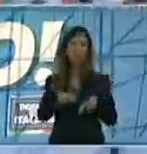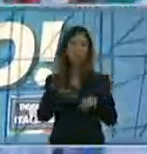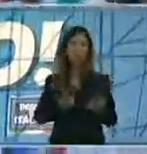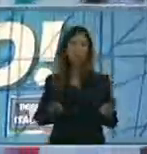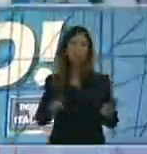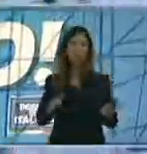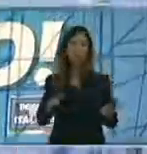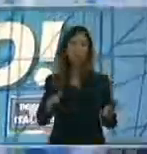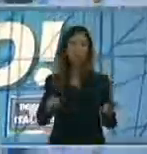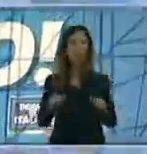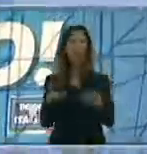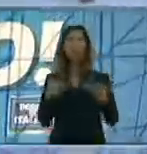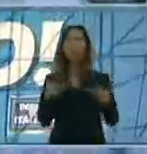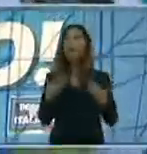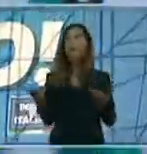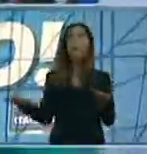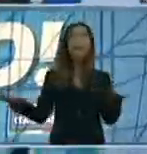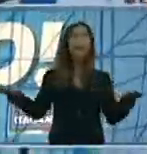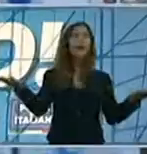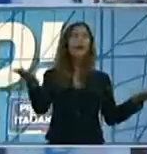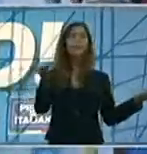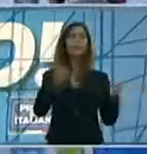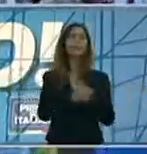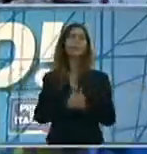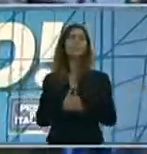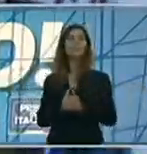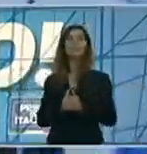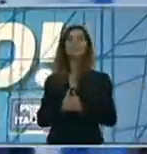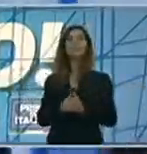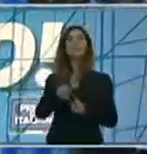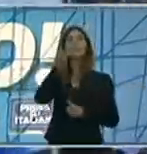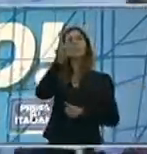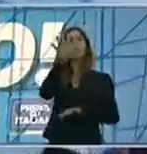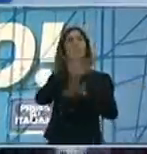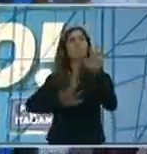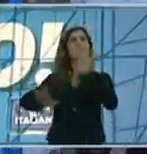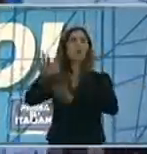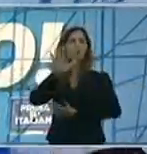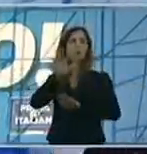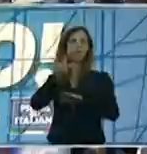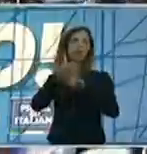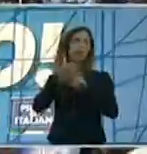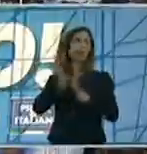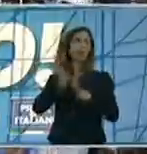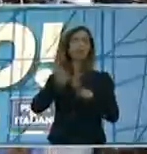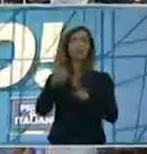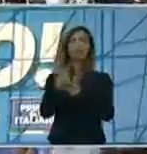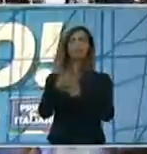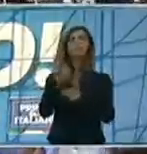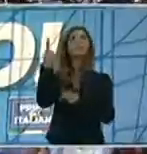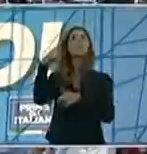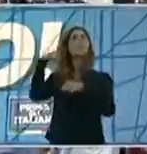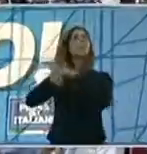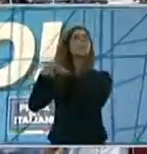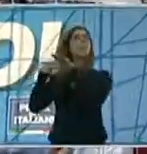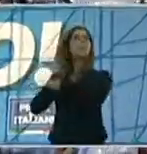Sì, di bandiere, insomma, quindi le ha portate. Quindi alla fine i partiti si vedono tutti e tre. Un'ultima, solo una nota di colore. Un momento,